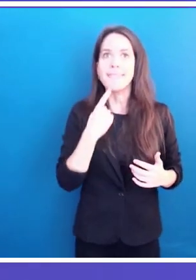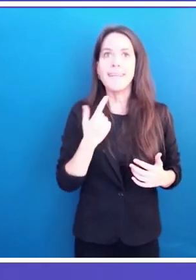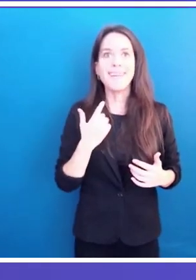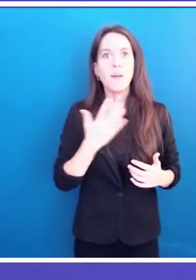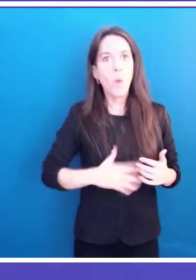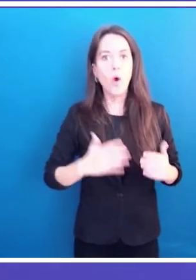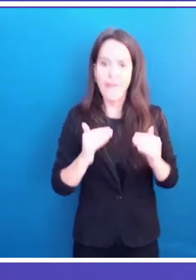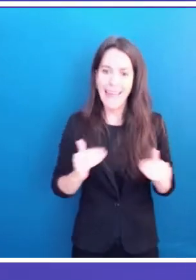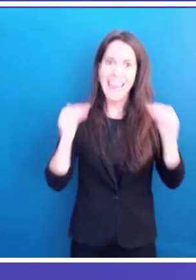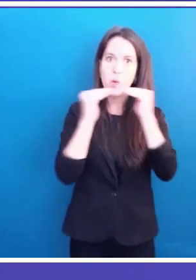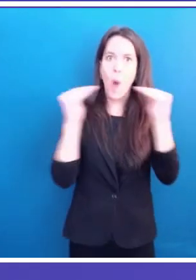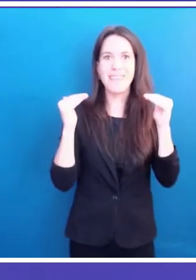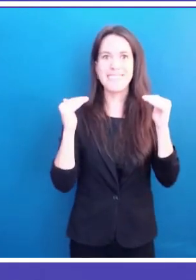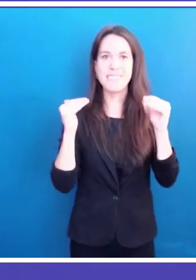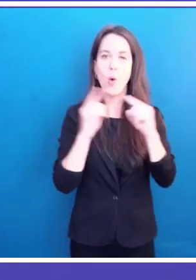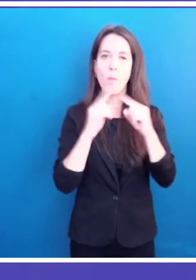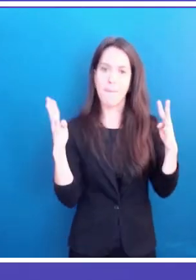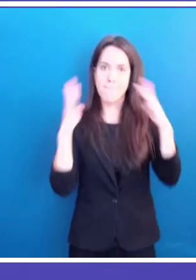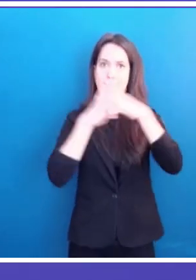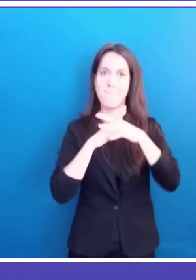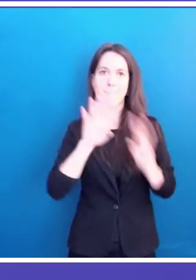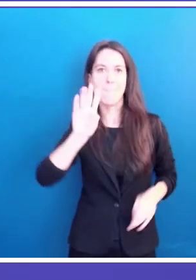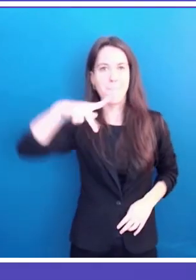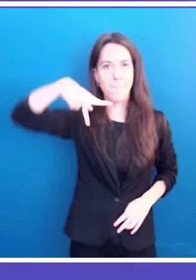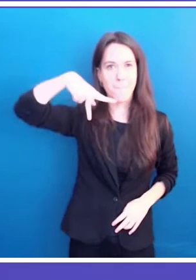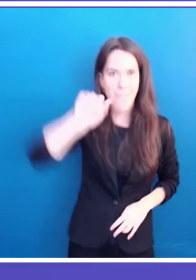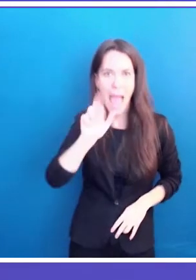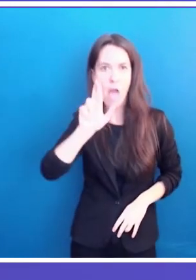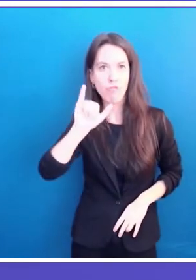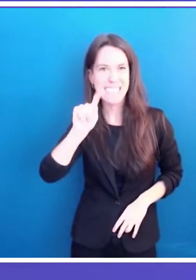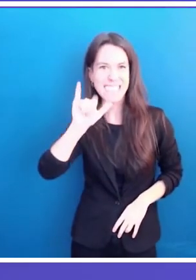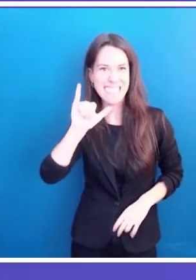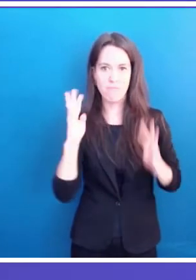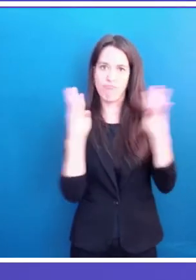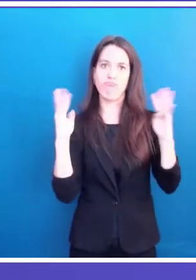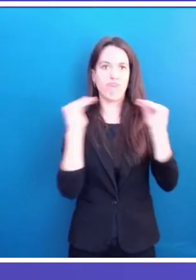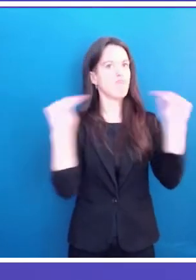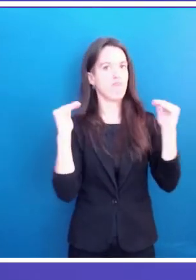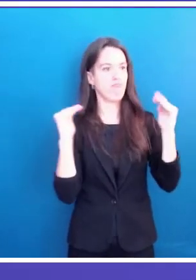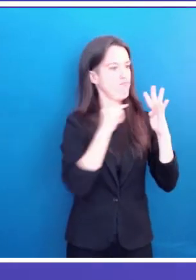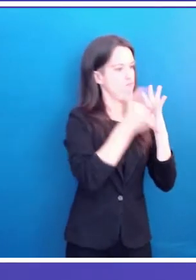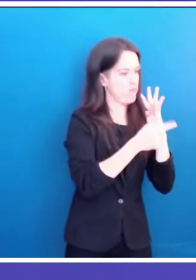وهي حاليا طارئة. أيضا طبعا أنا أتكلم عن تمثيل النساء، وأتكلم أيضا عن